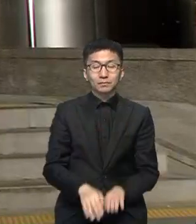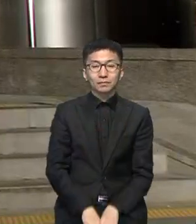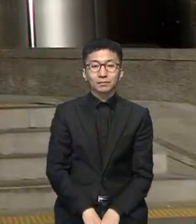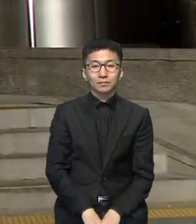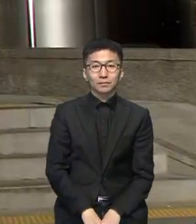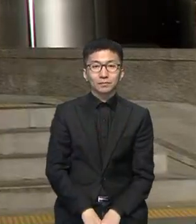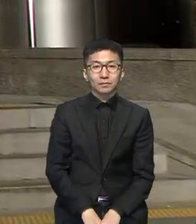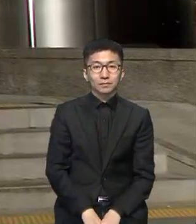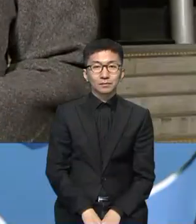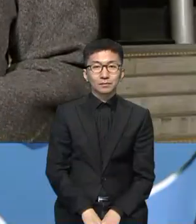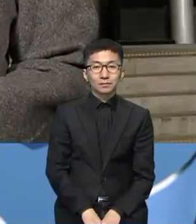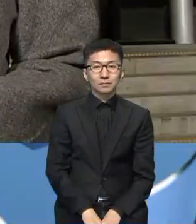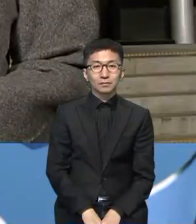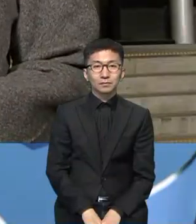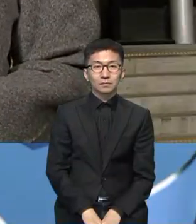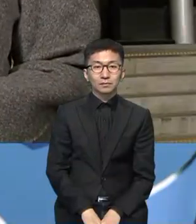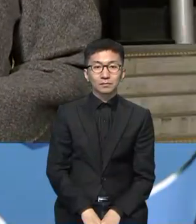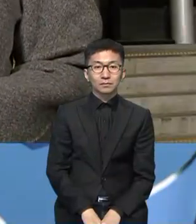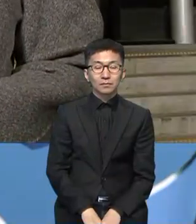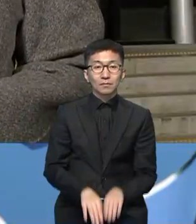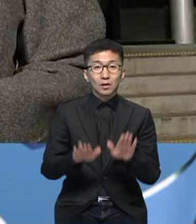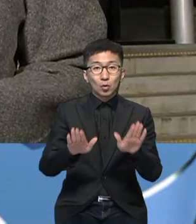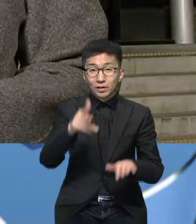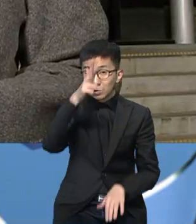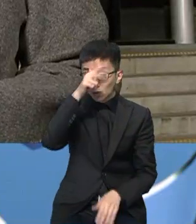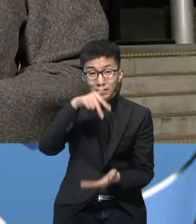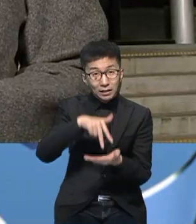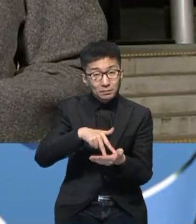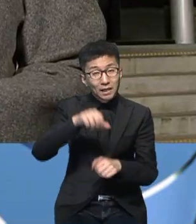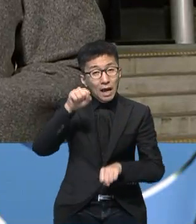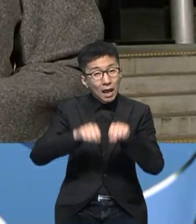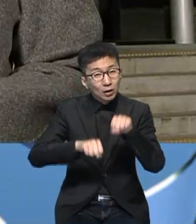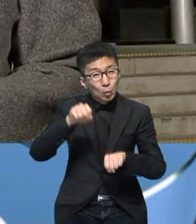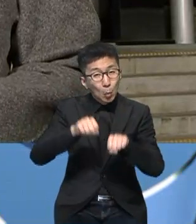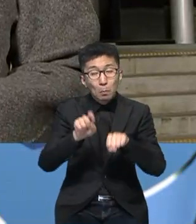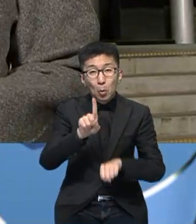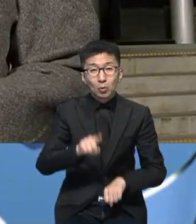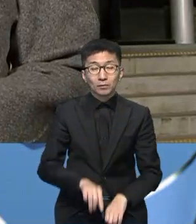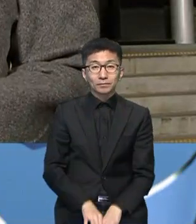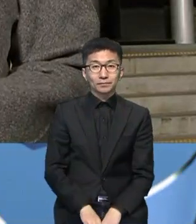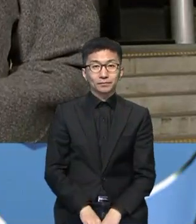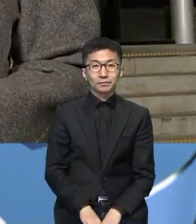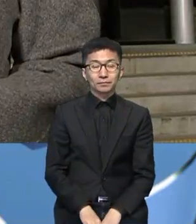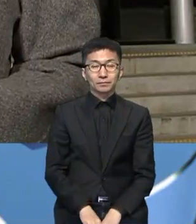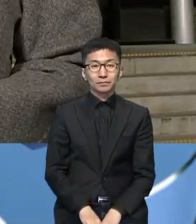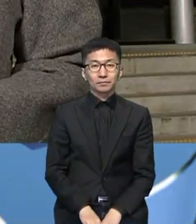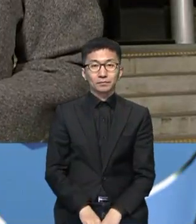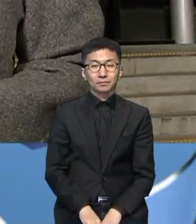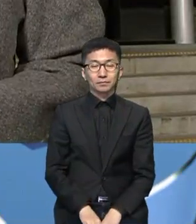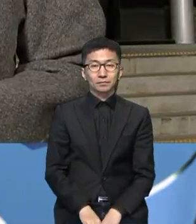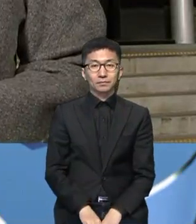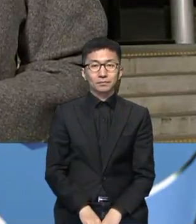나옵니다. 네, 오늘 경찰은 어떤 부분을 중점적으로 들여다봤습니까?